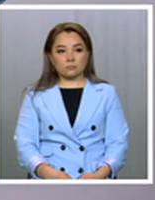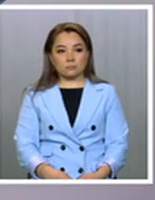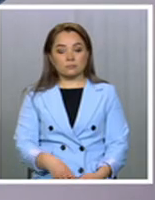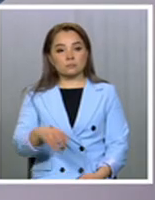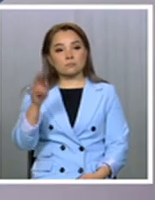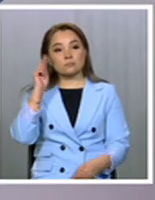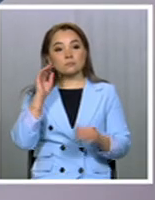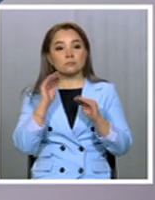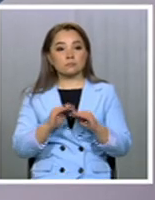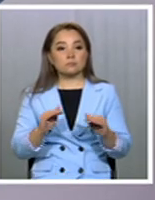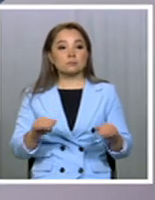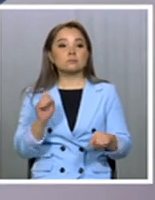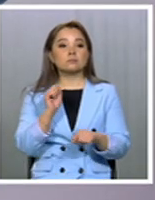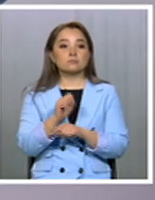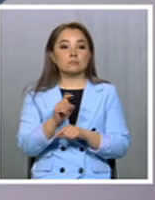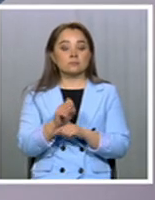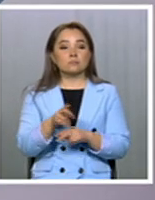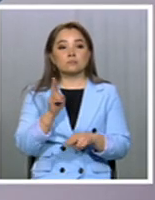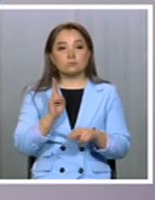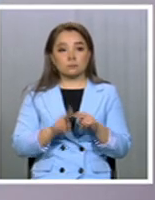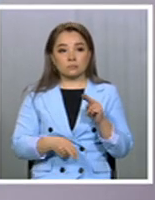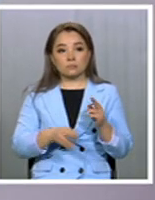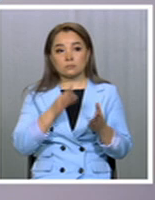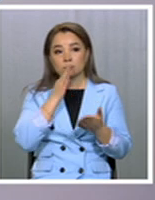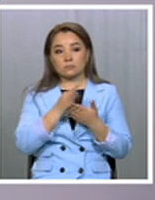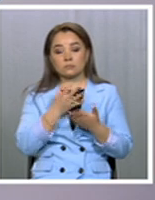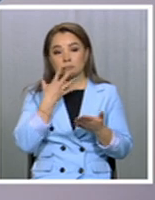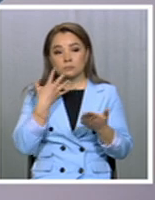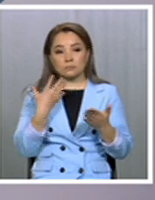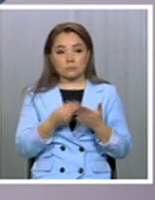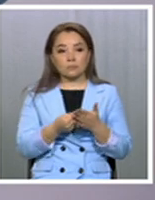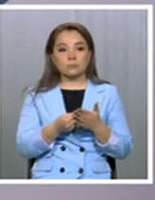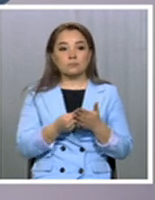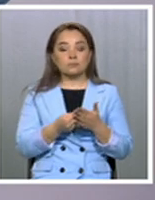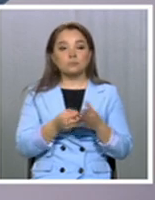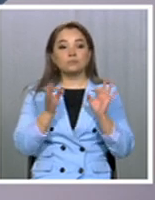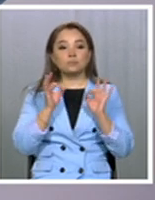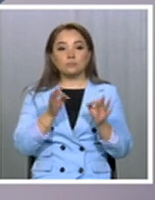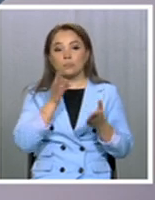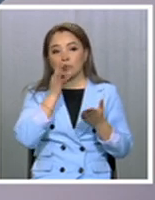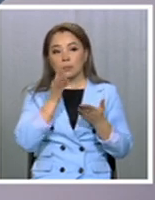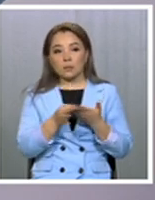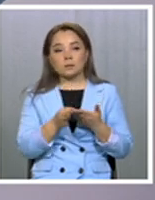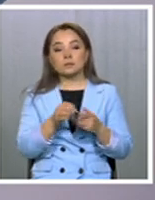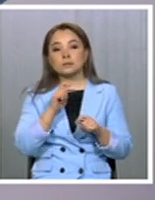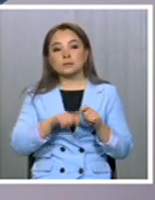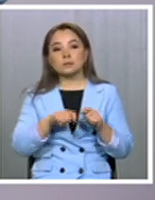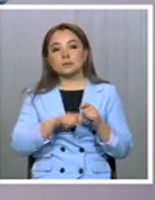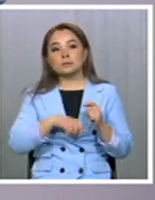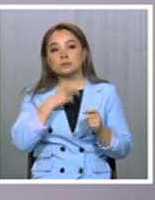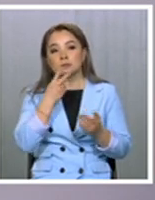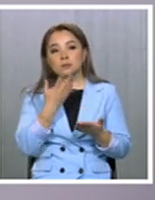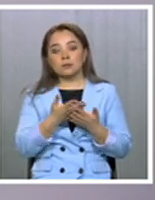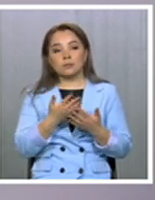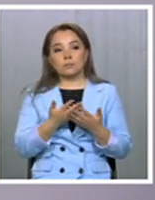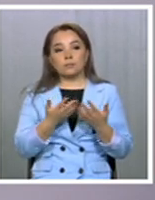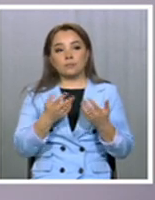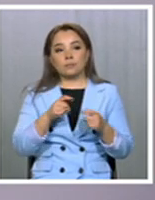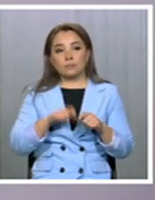Оқушылар, тапсырманы орындап болсаңыздар, өз жауаптарыңызды дұрыс нұсқасымен салыстырып көріңіздер.